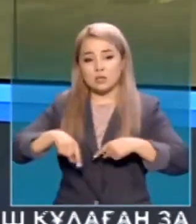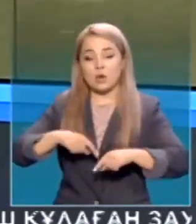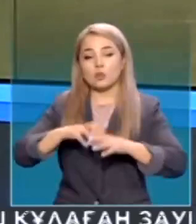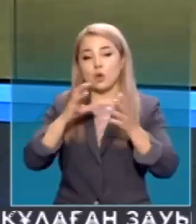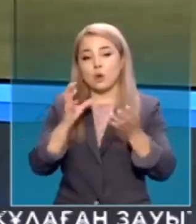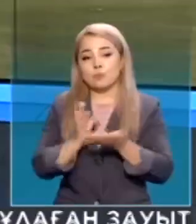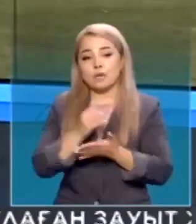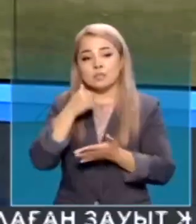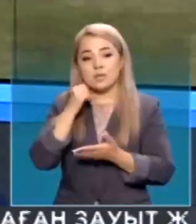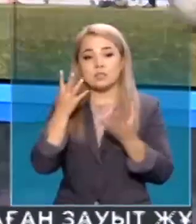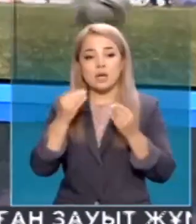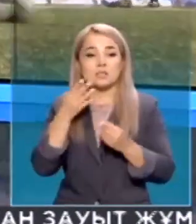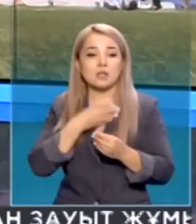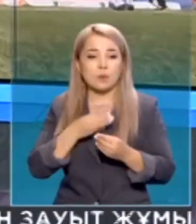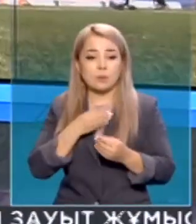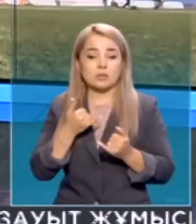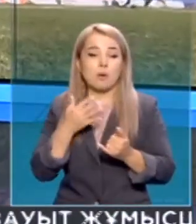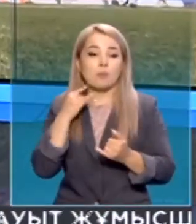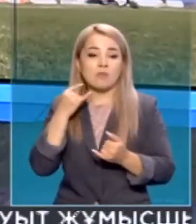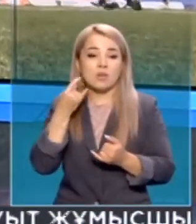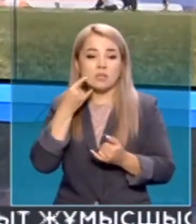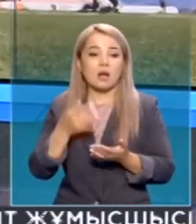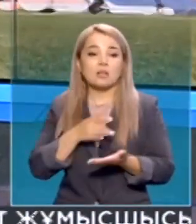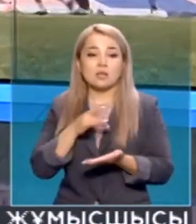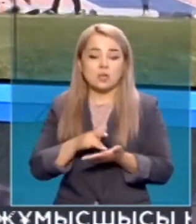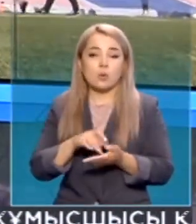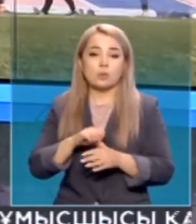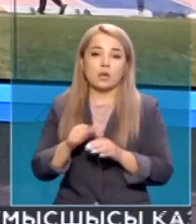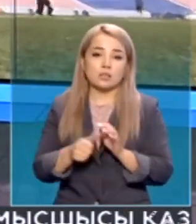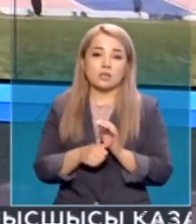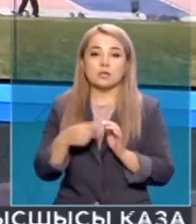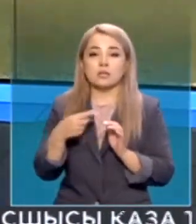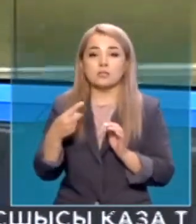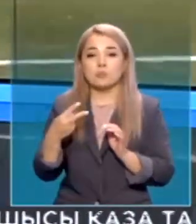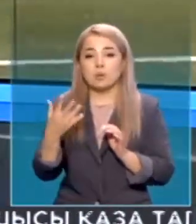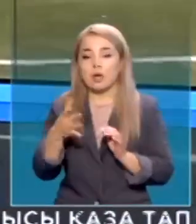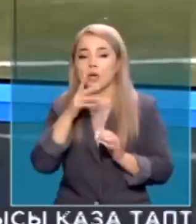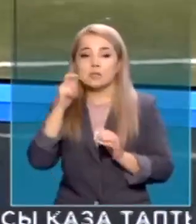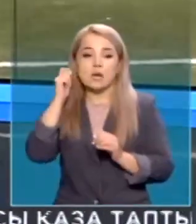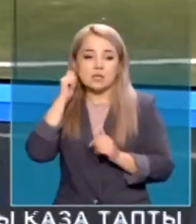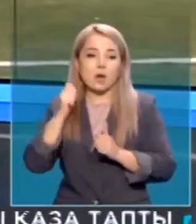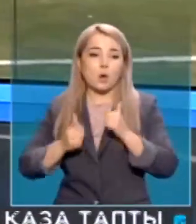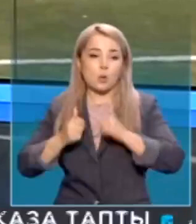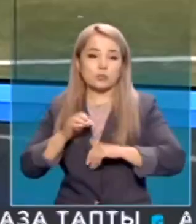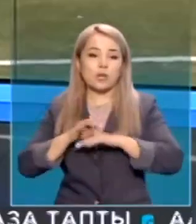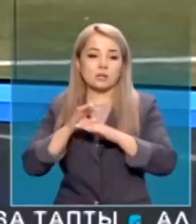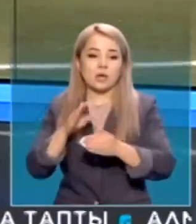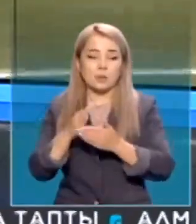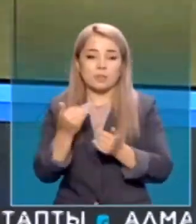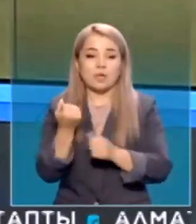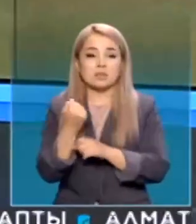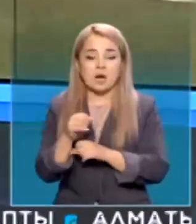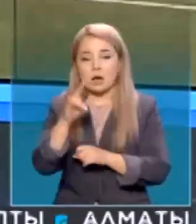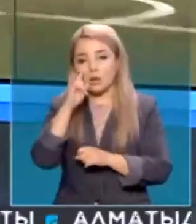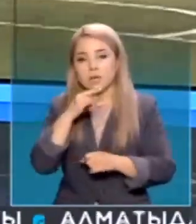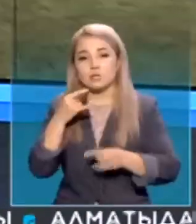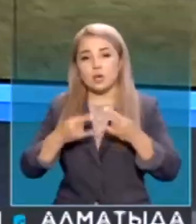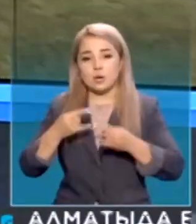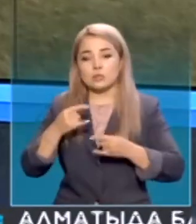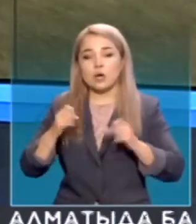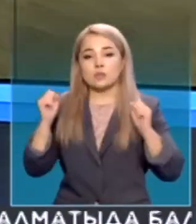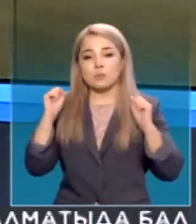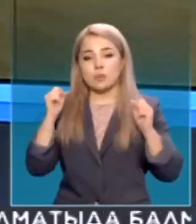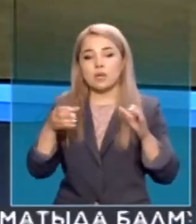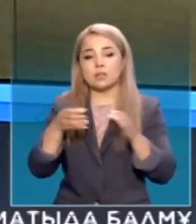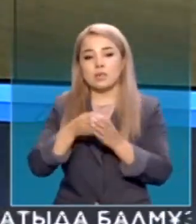анықтау. Кеше Семейде, ал бүгін Павлодарда 16-25 аралығында дарбозар кастингтен өтті. Жеңімпаздар Қазспорт телеарнасында